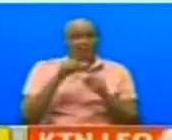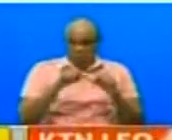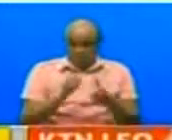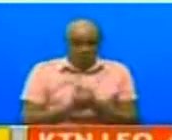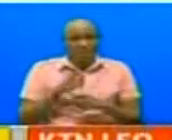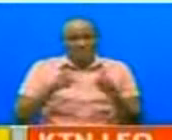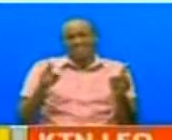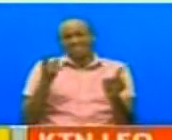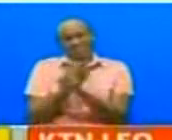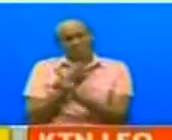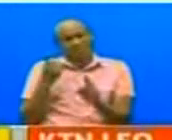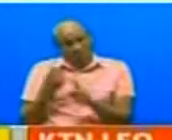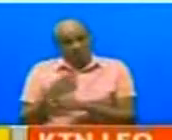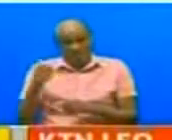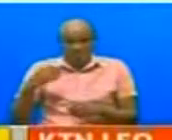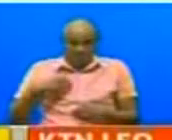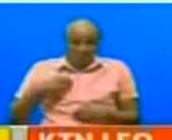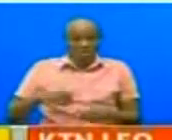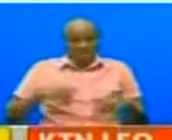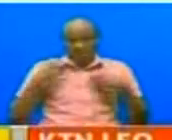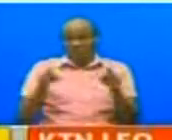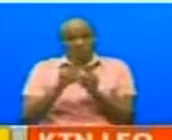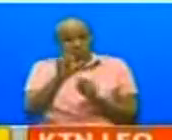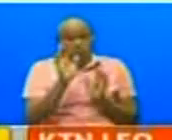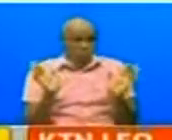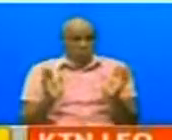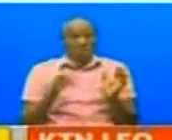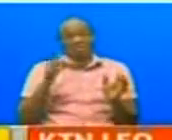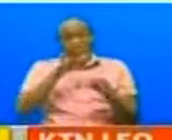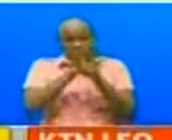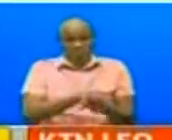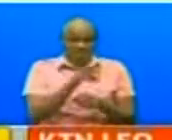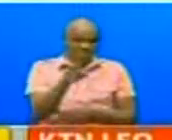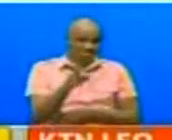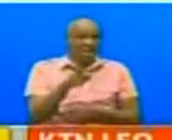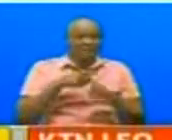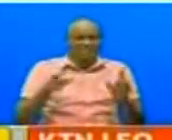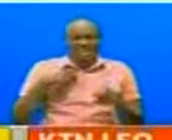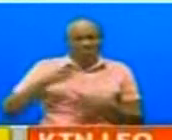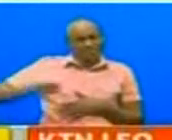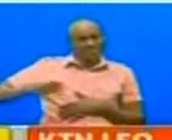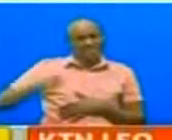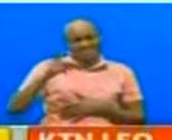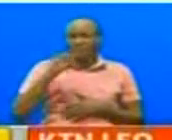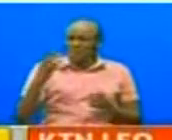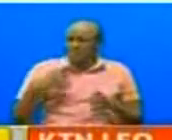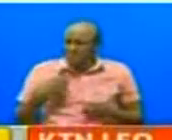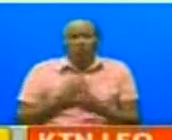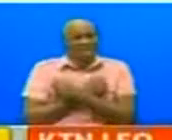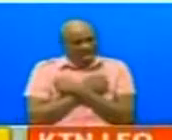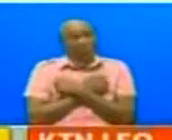tamaduni hizo huonekana kuwanyima ustaraabu na kuikandamiza jamii hiyo, kunazo zilizosalia kuwa kama vivutio ambavyo